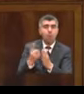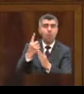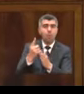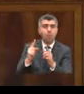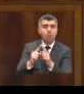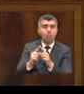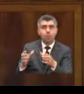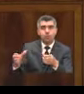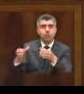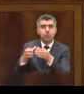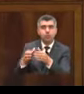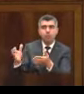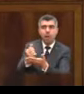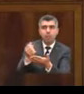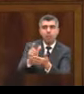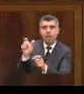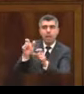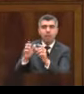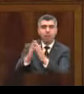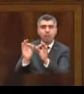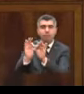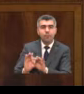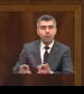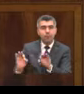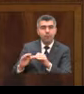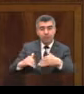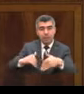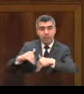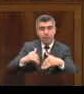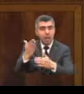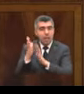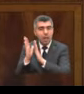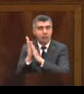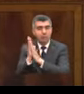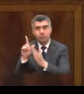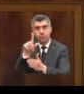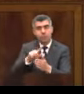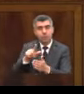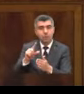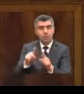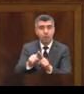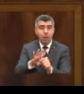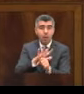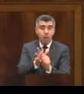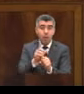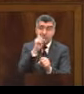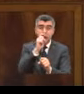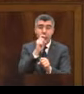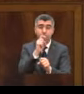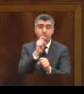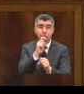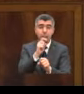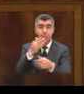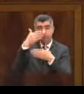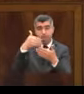وإيواء الأشخاص في وضعية الشارع بصفتهم من الفئات الأكثر عرضة للإصابة بالكوفيد، وتمكنت